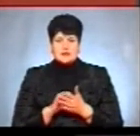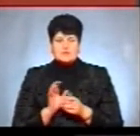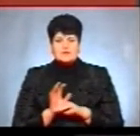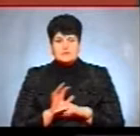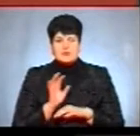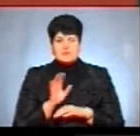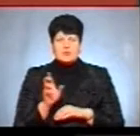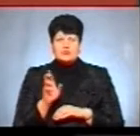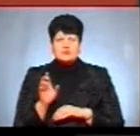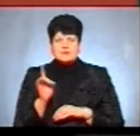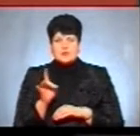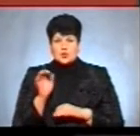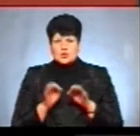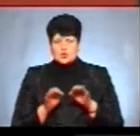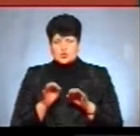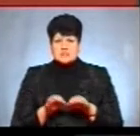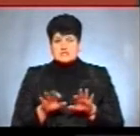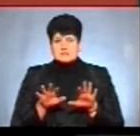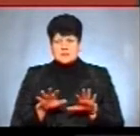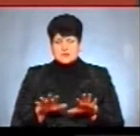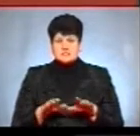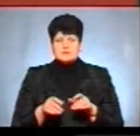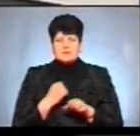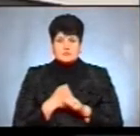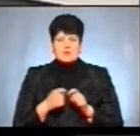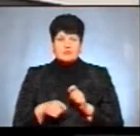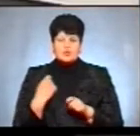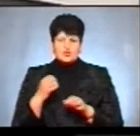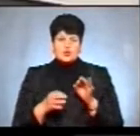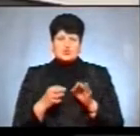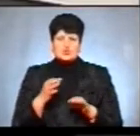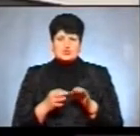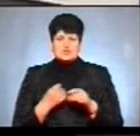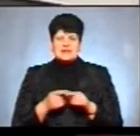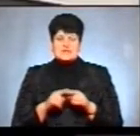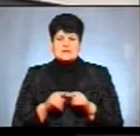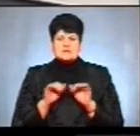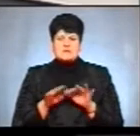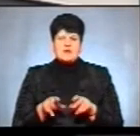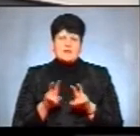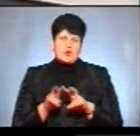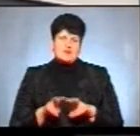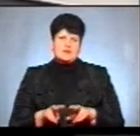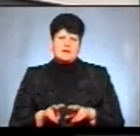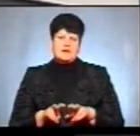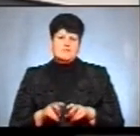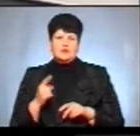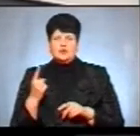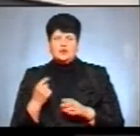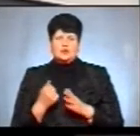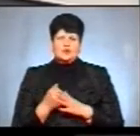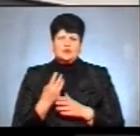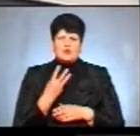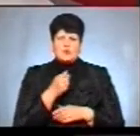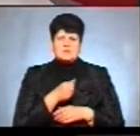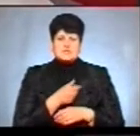направлені в Борщівський районний суд за місцем цього порушення. Суди, як правило, ці справи розглядають від